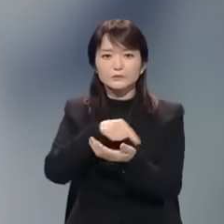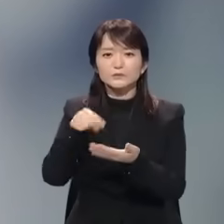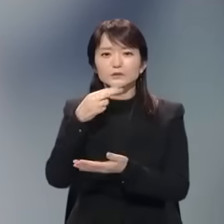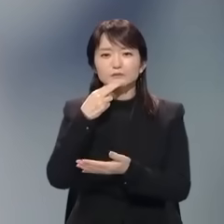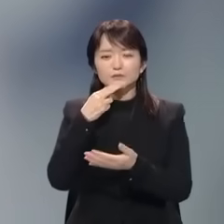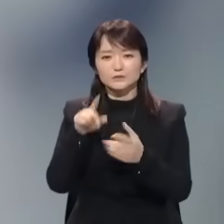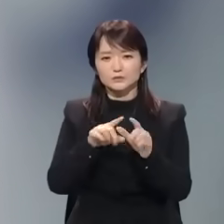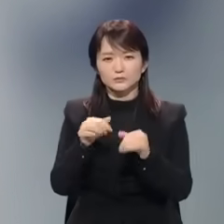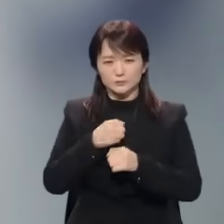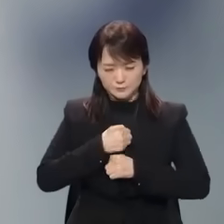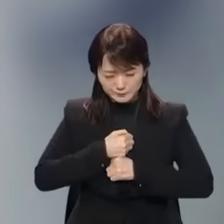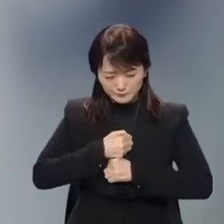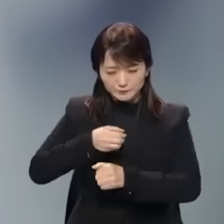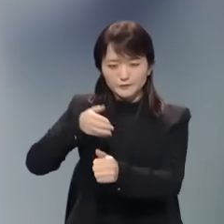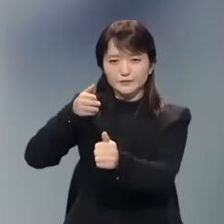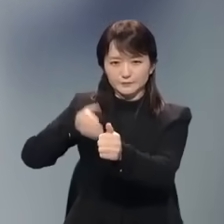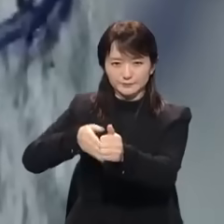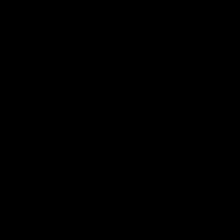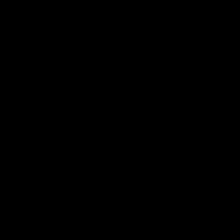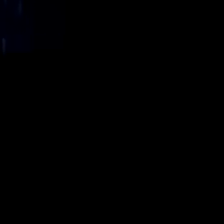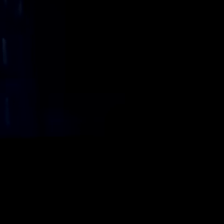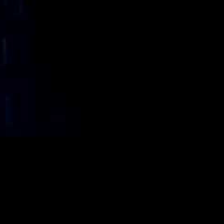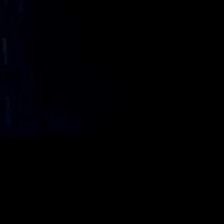없도록 주민들에게 주의를 당부했습니다.